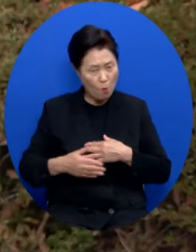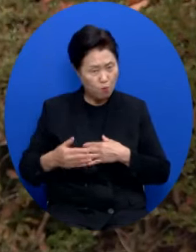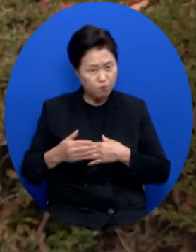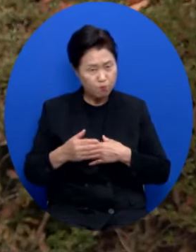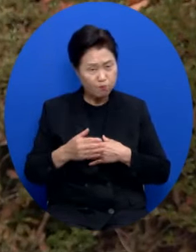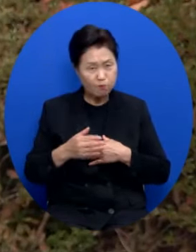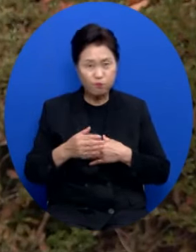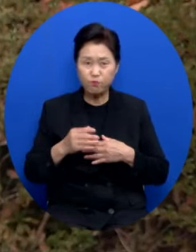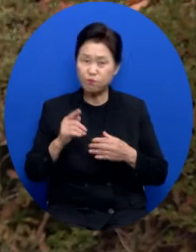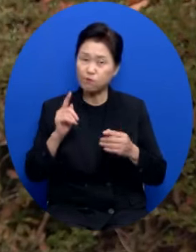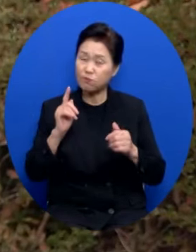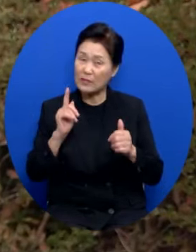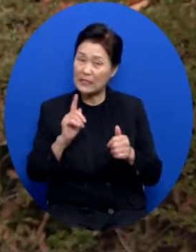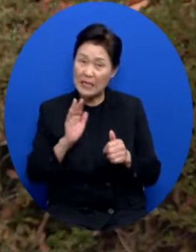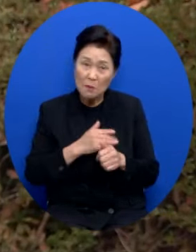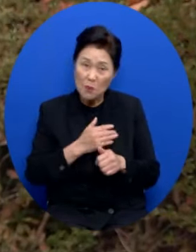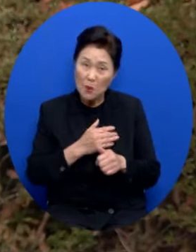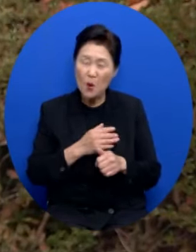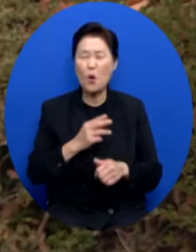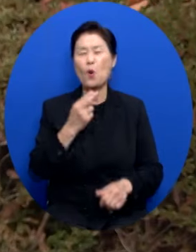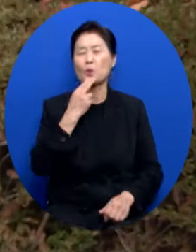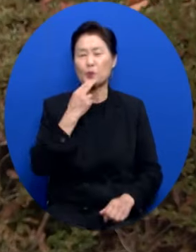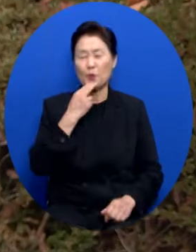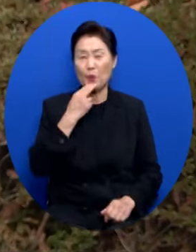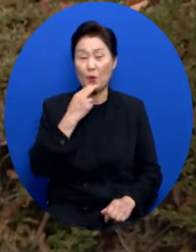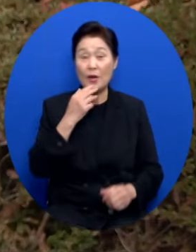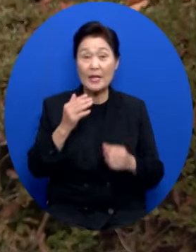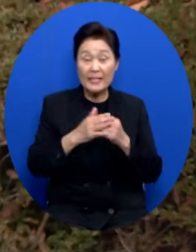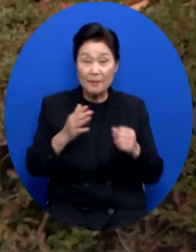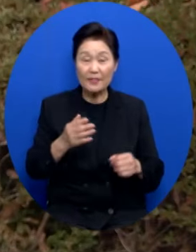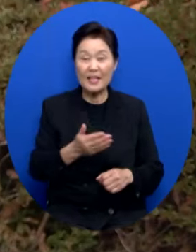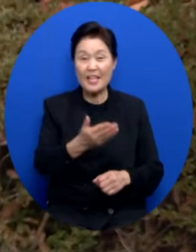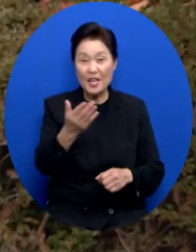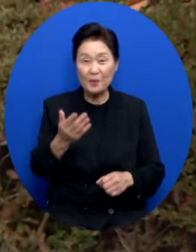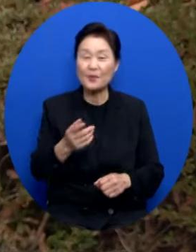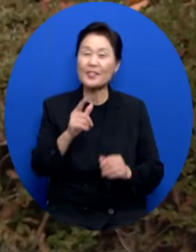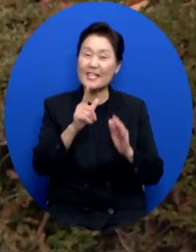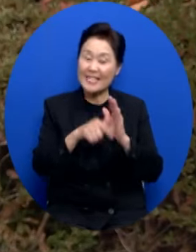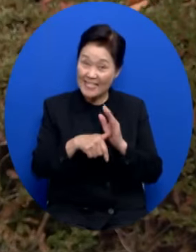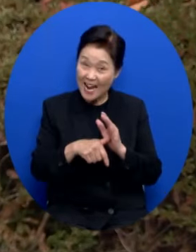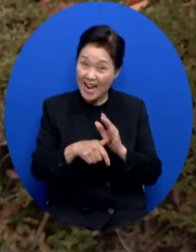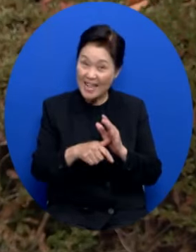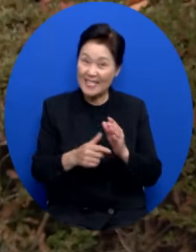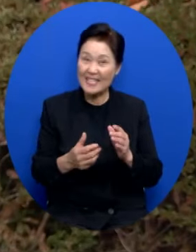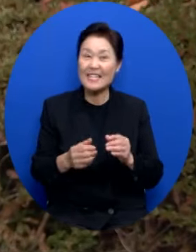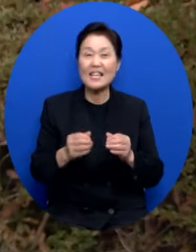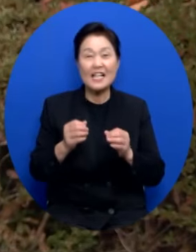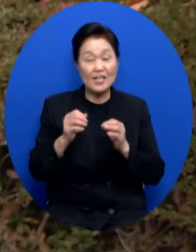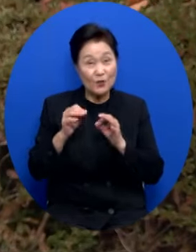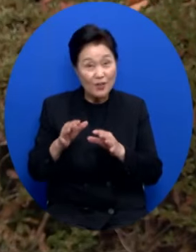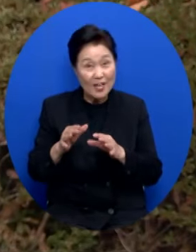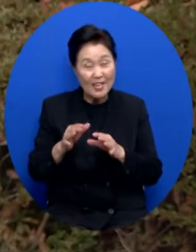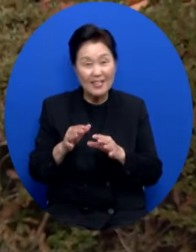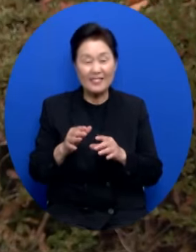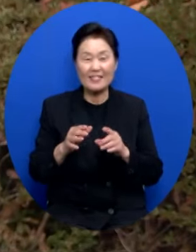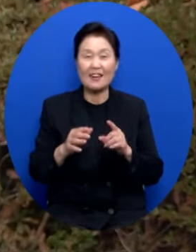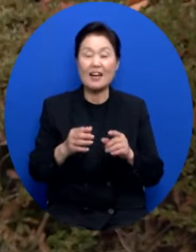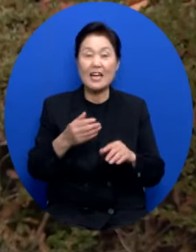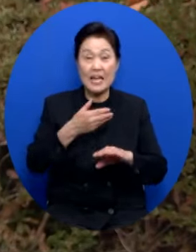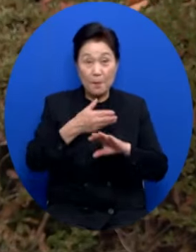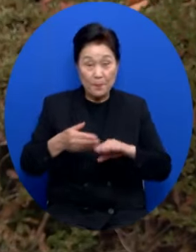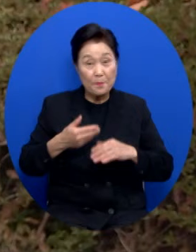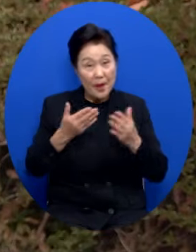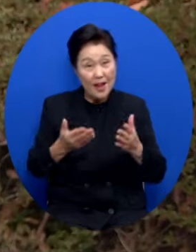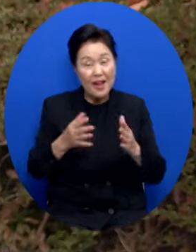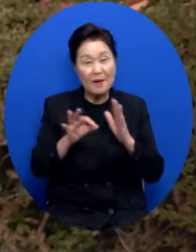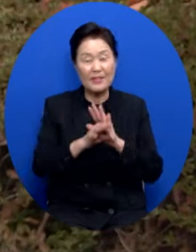안 좋은 일이 일어나는 것도 아니고 조금의 시간을 투자해서 한 번이라도 하면 사람들을 살릴 수